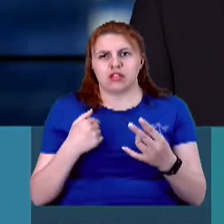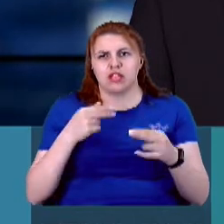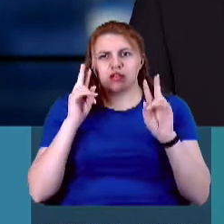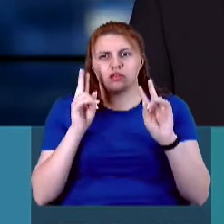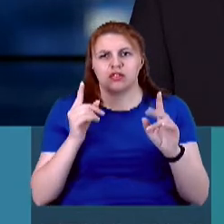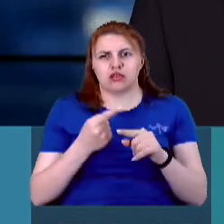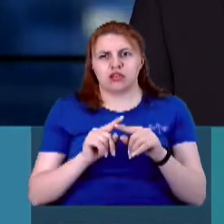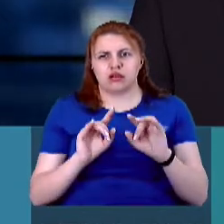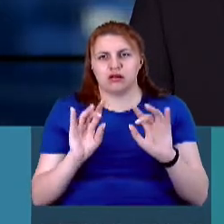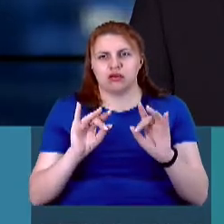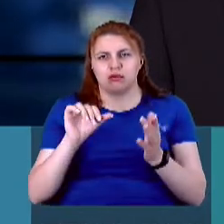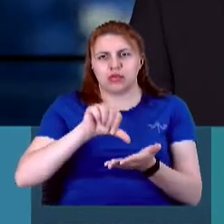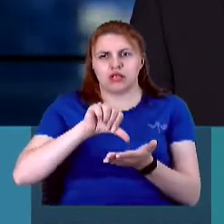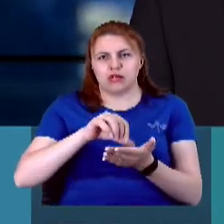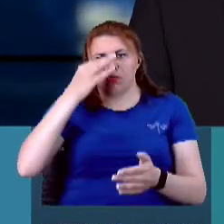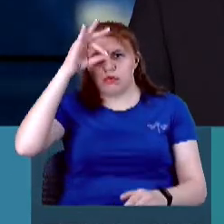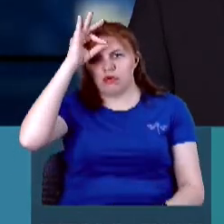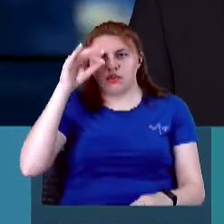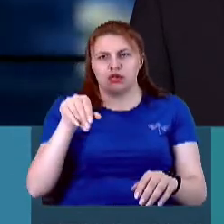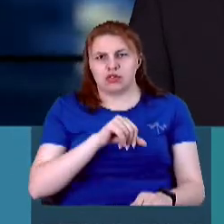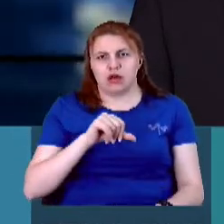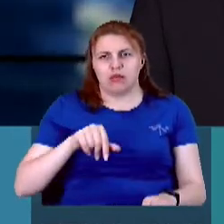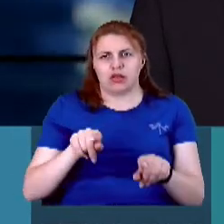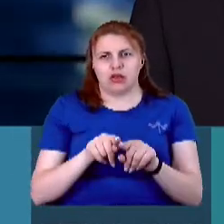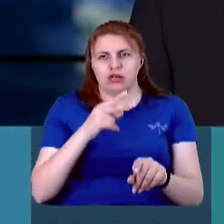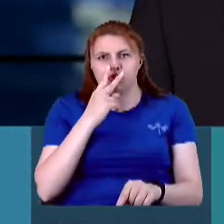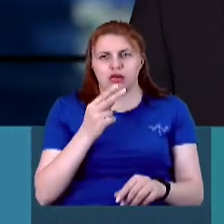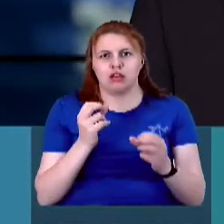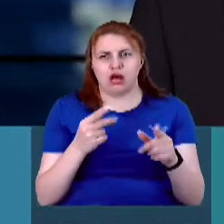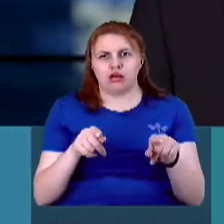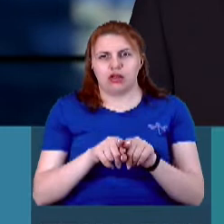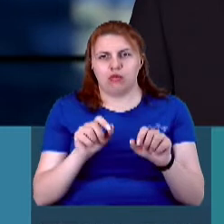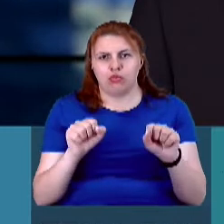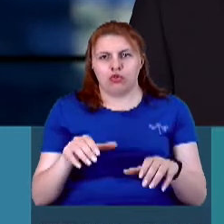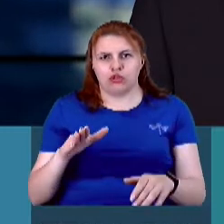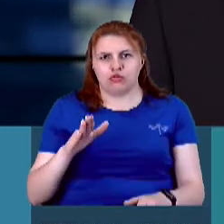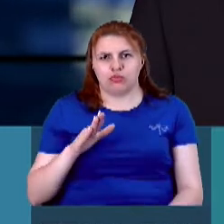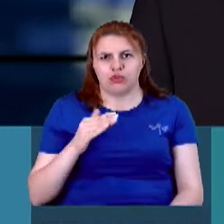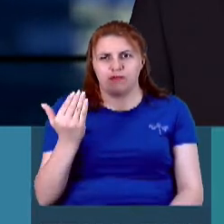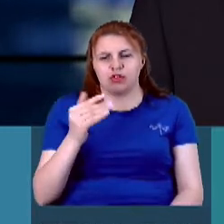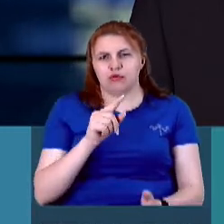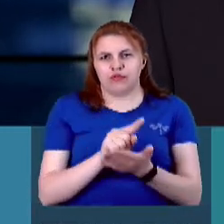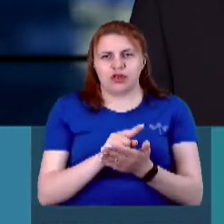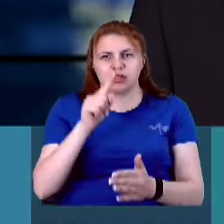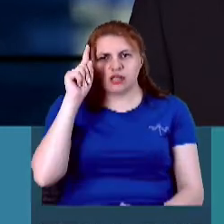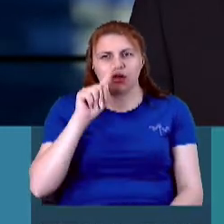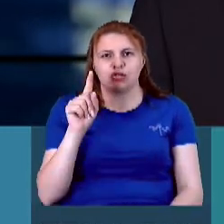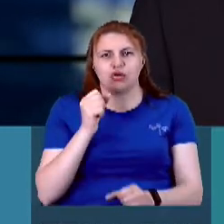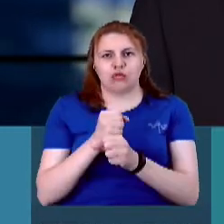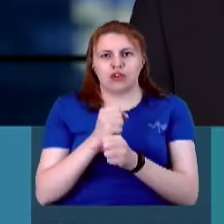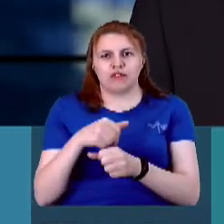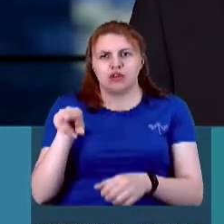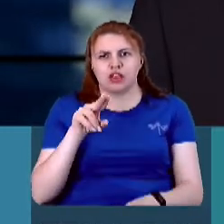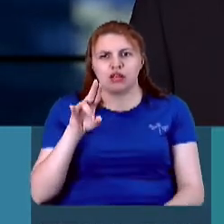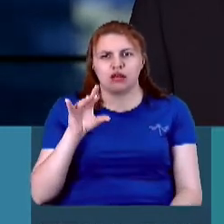розказував представникам поліції, вони самі так дивляться на мене, як це так може бути? Так ви ж повинні це знати, що робиться в ДНР, що робиться